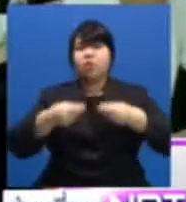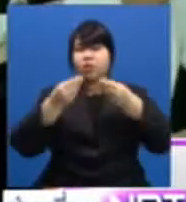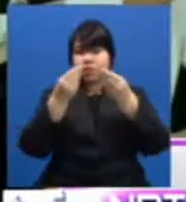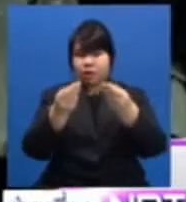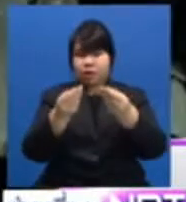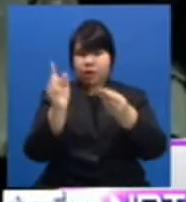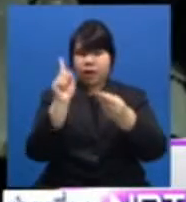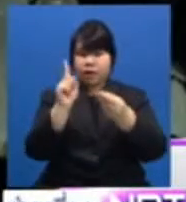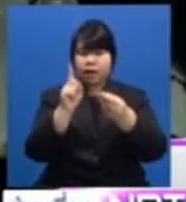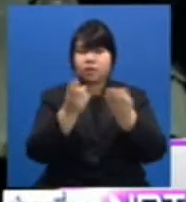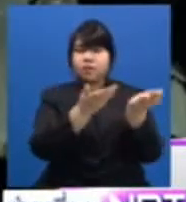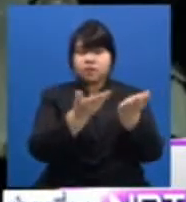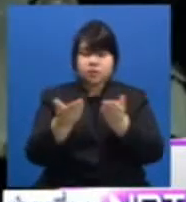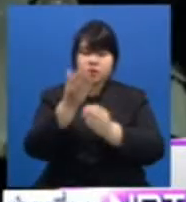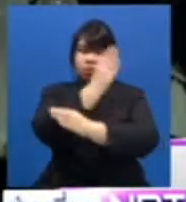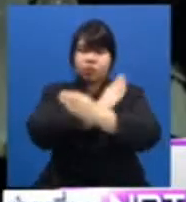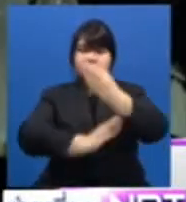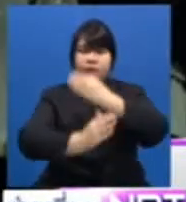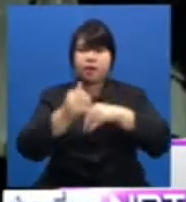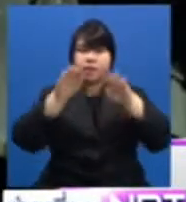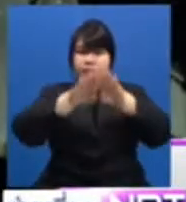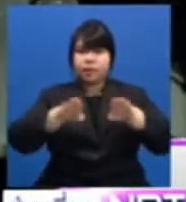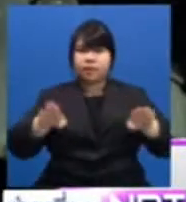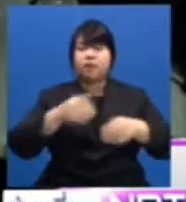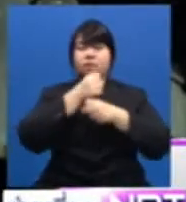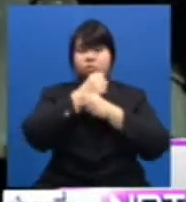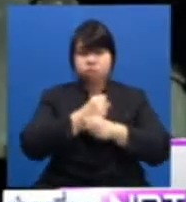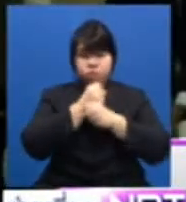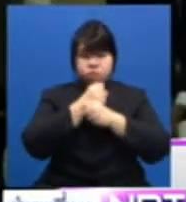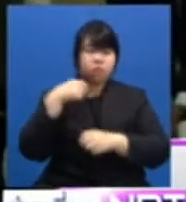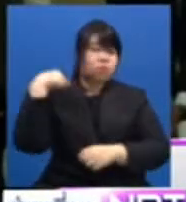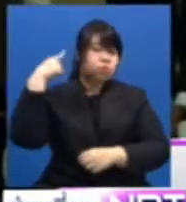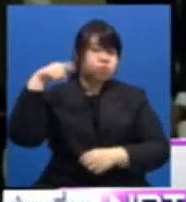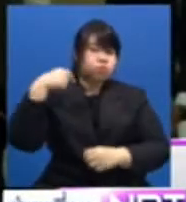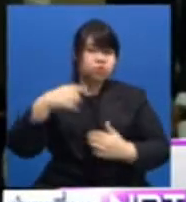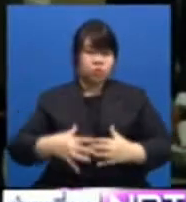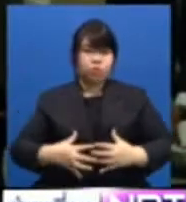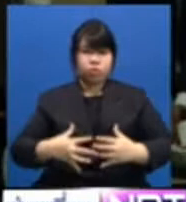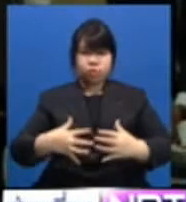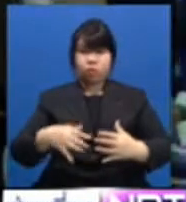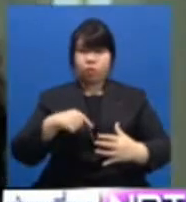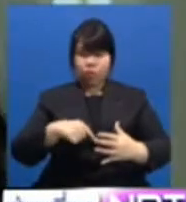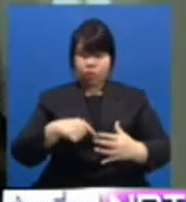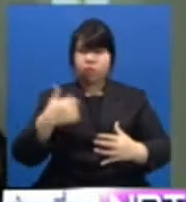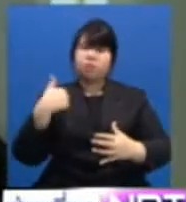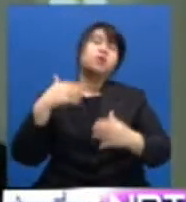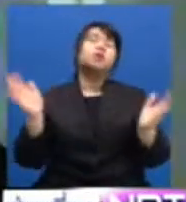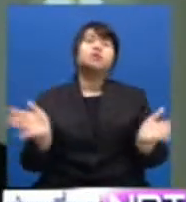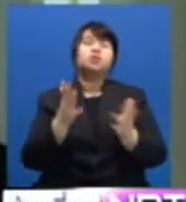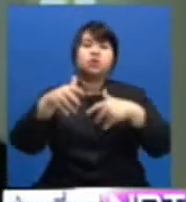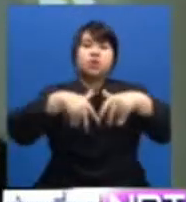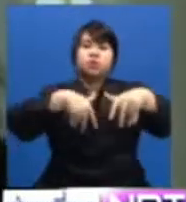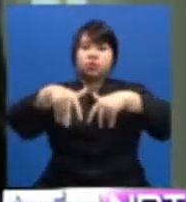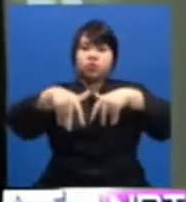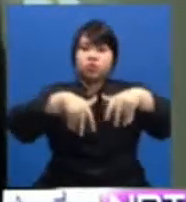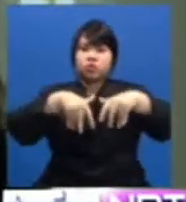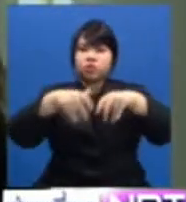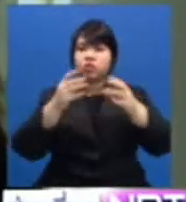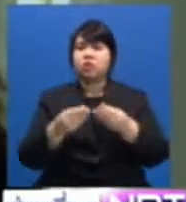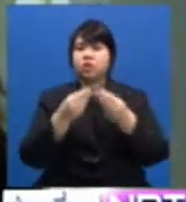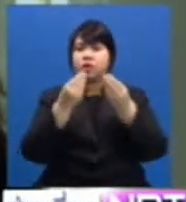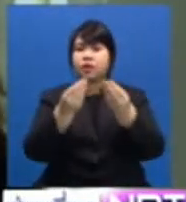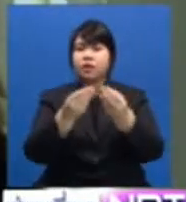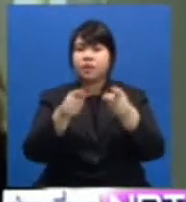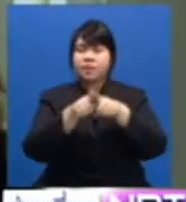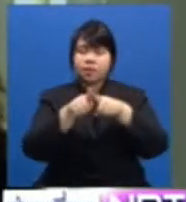องรับผู้พิการเด็กผู้สูงอายุและสตรีมีครรภ์ส่งเสริมให้พื้นที่สาธารณะเป็นพื้นที่ที่ทุกค